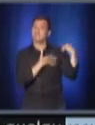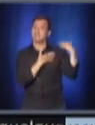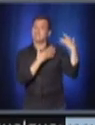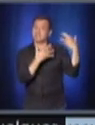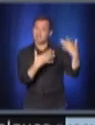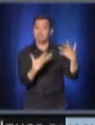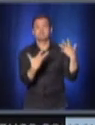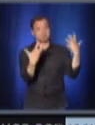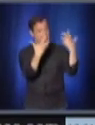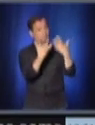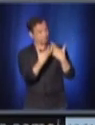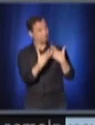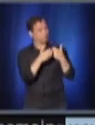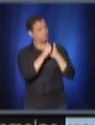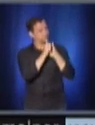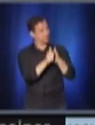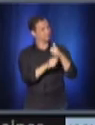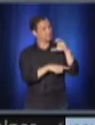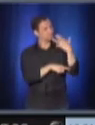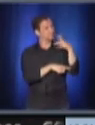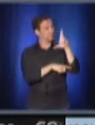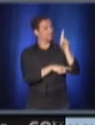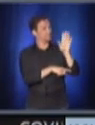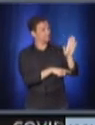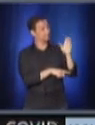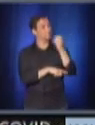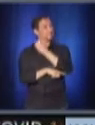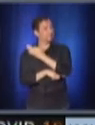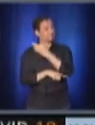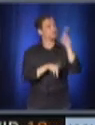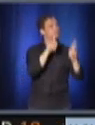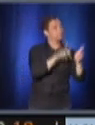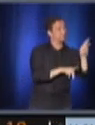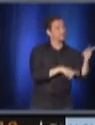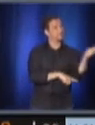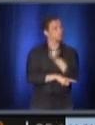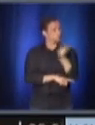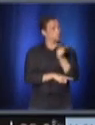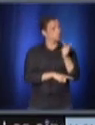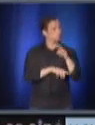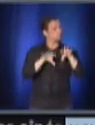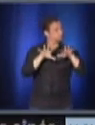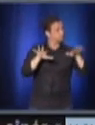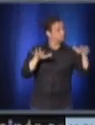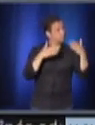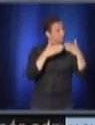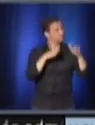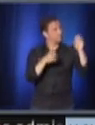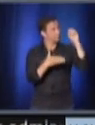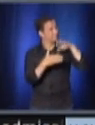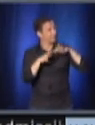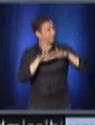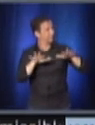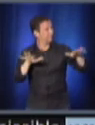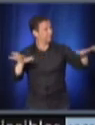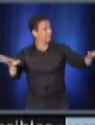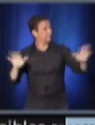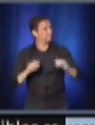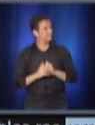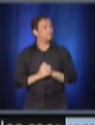CHSLD publics et privés, va être déclenché comme tel. C'est clair qu'il y a une plus grande